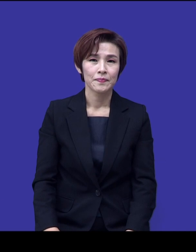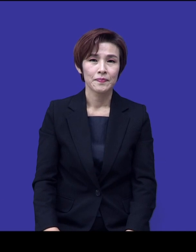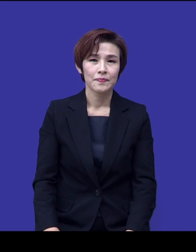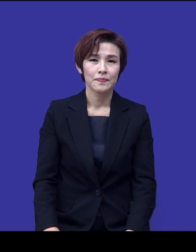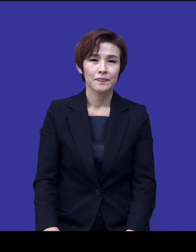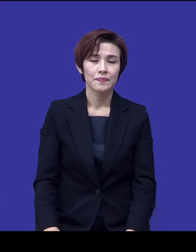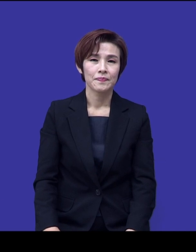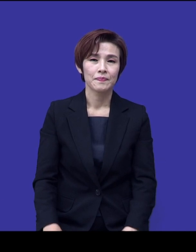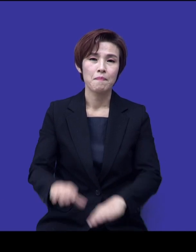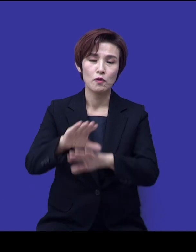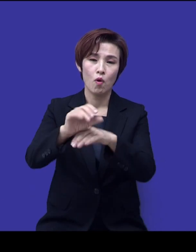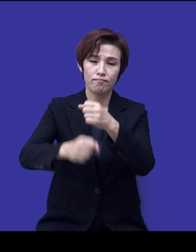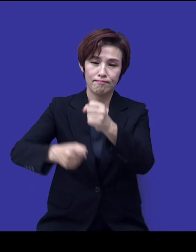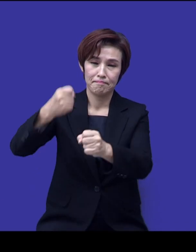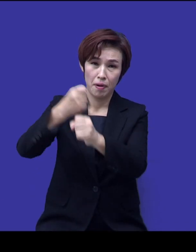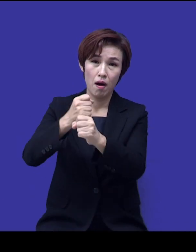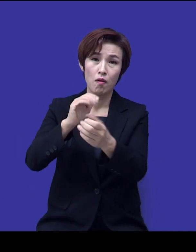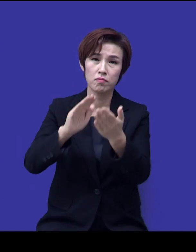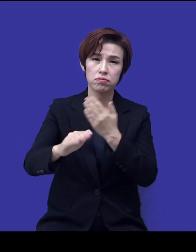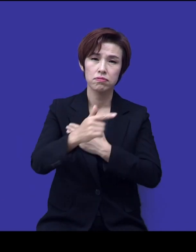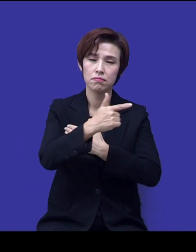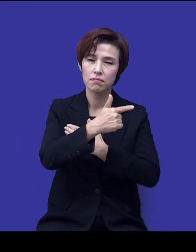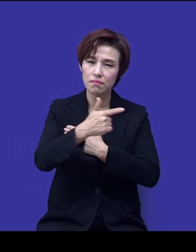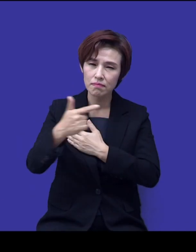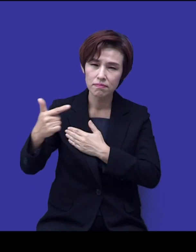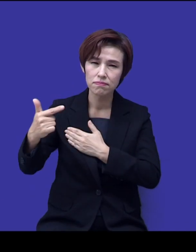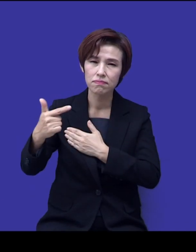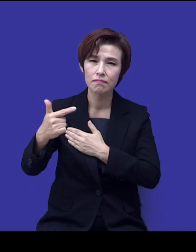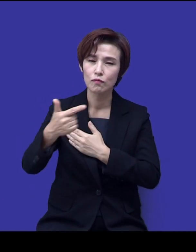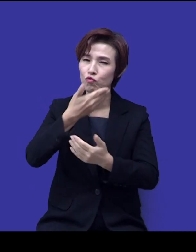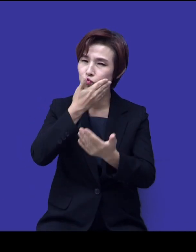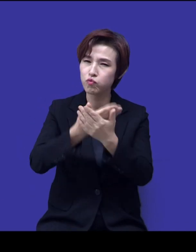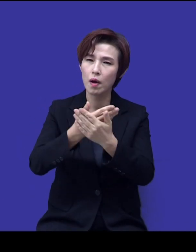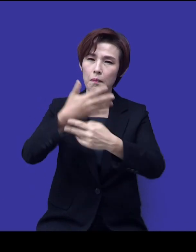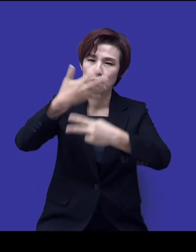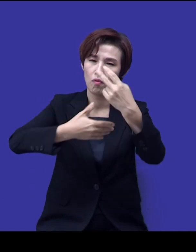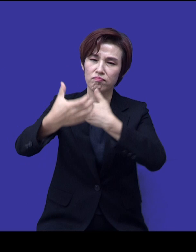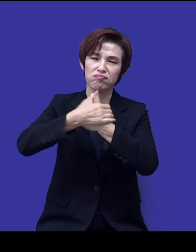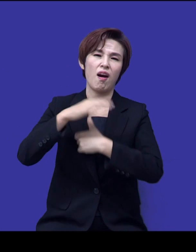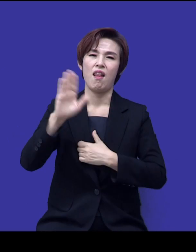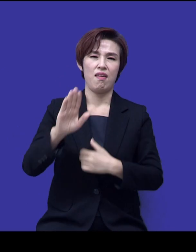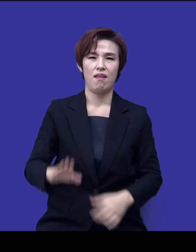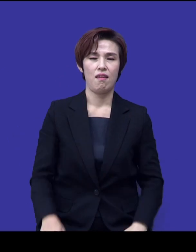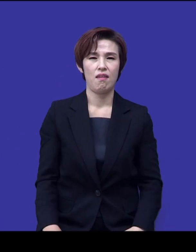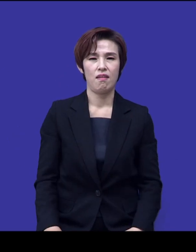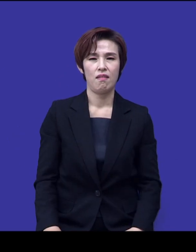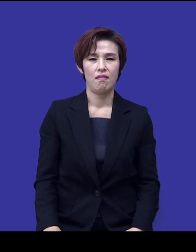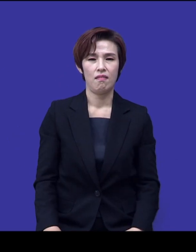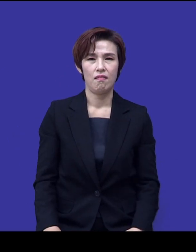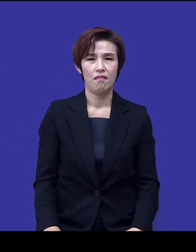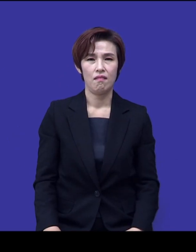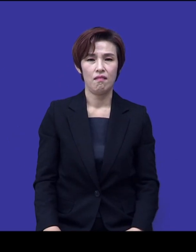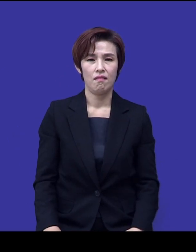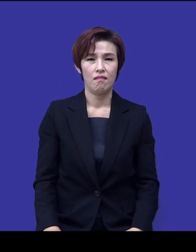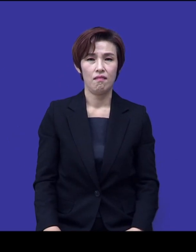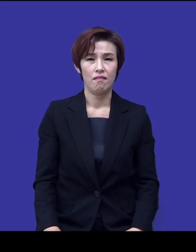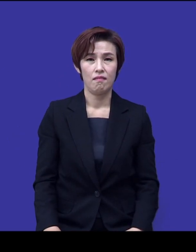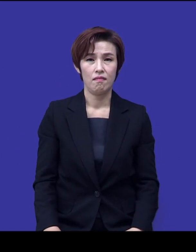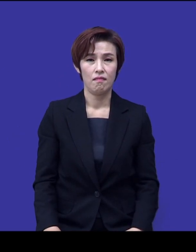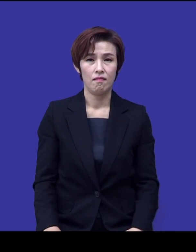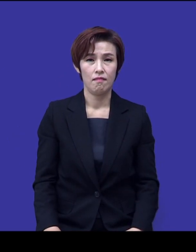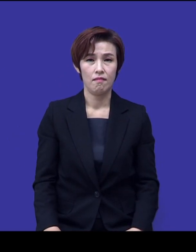나니까 큰 프로를 안 맡겨요. 뭐, 미니시즌이나 연속극이나 대하드라마를 맡기면, 그건 PD 개인적으로